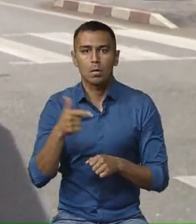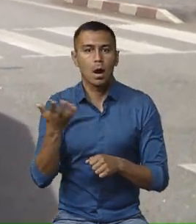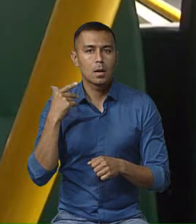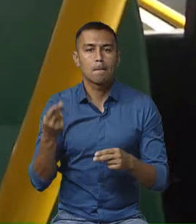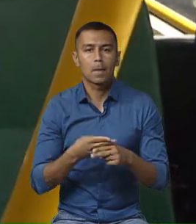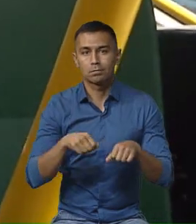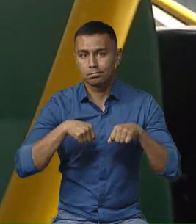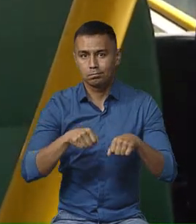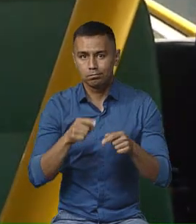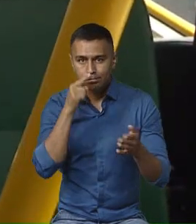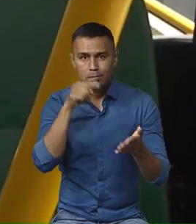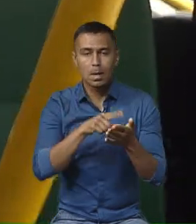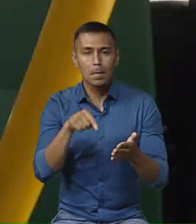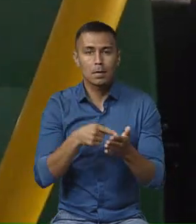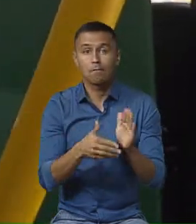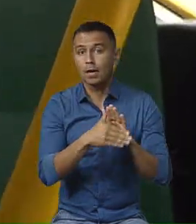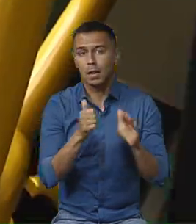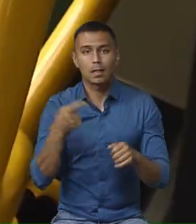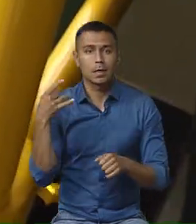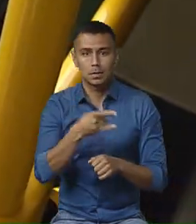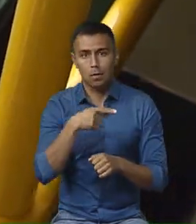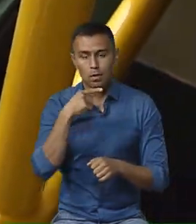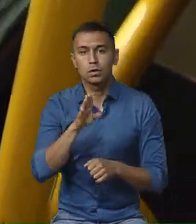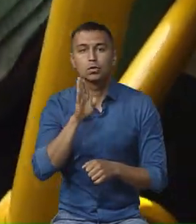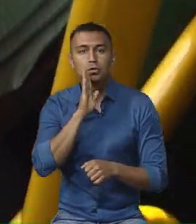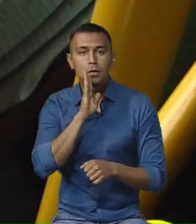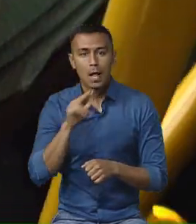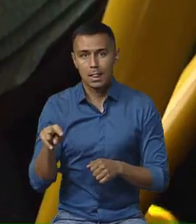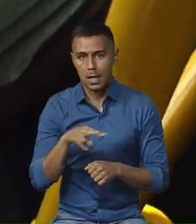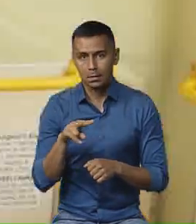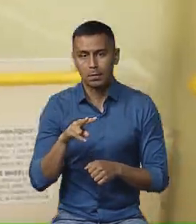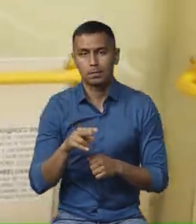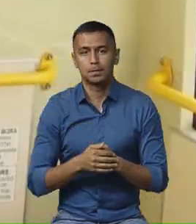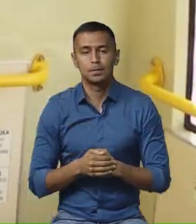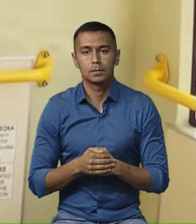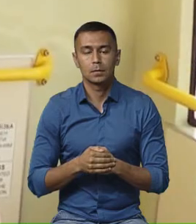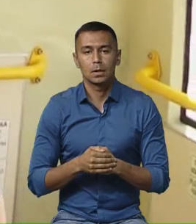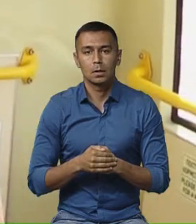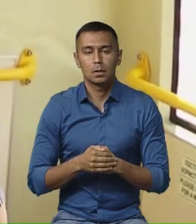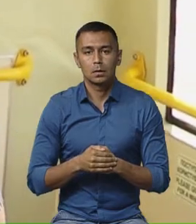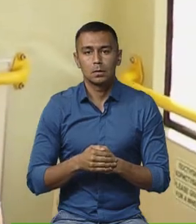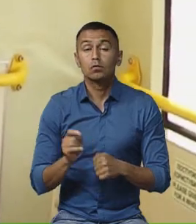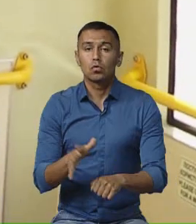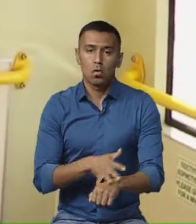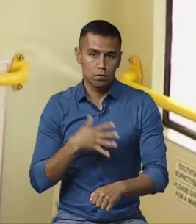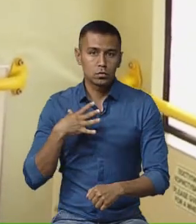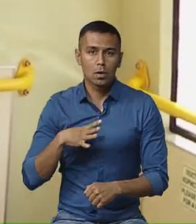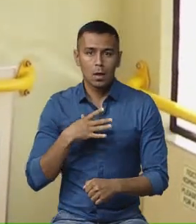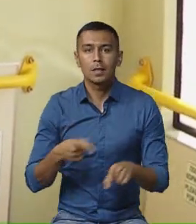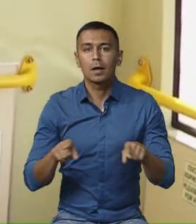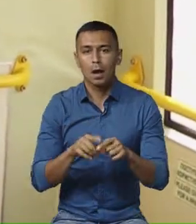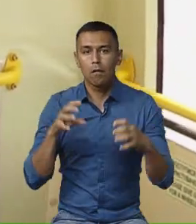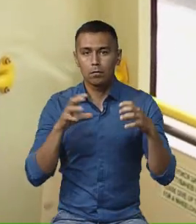дитячою коляскою дістатися міста, викликали таксі, каже жителька мікрорайону Лезневе Олена Корабльова. Звичайно, вже довго чекали на такий